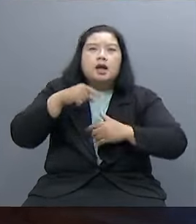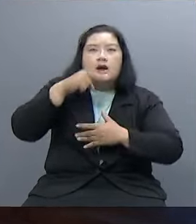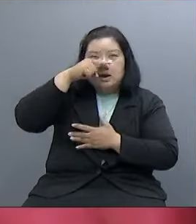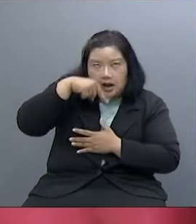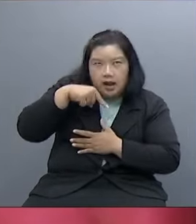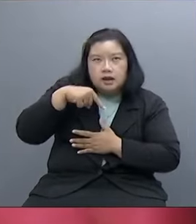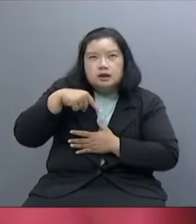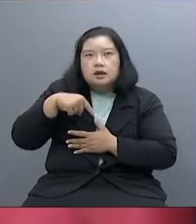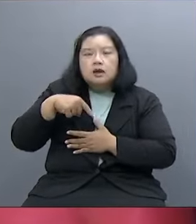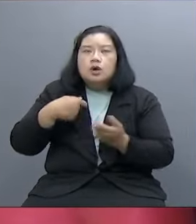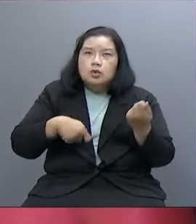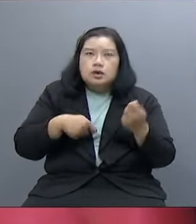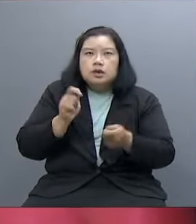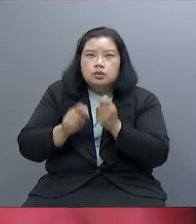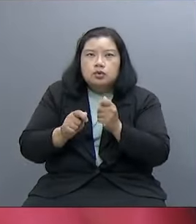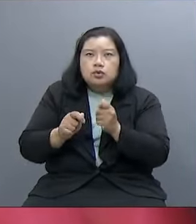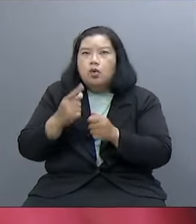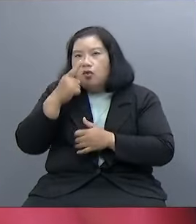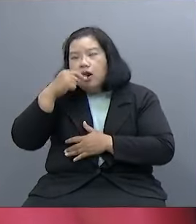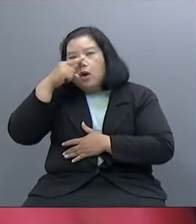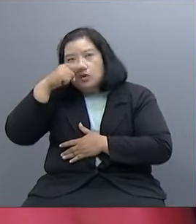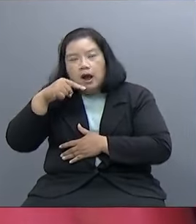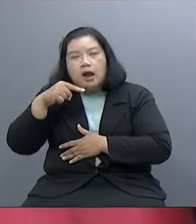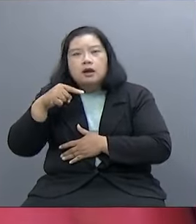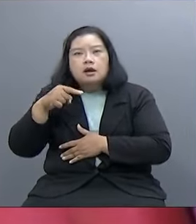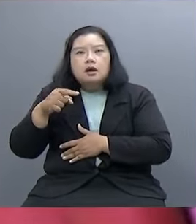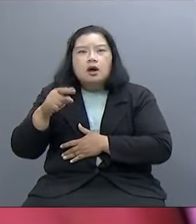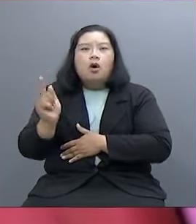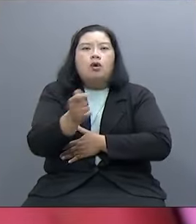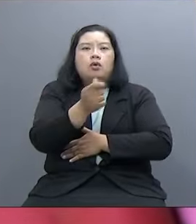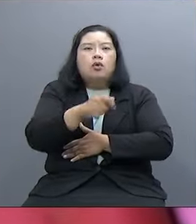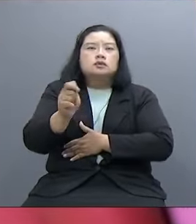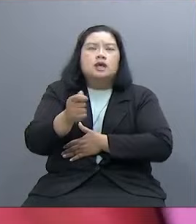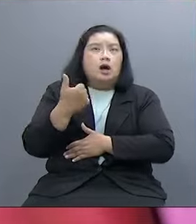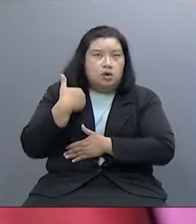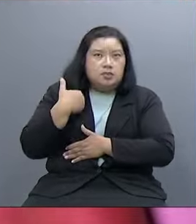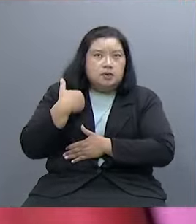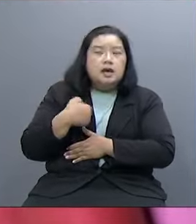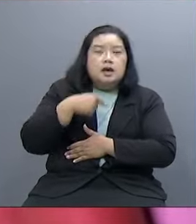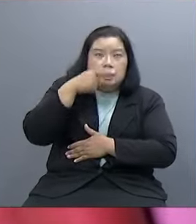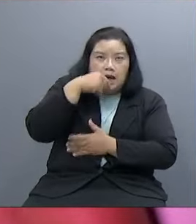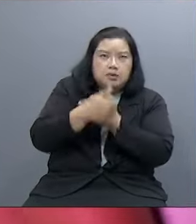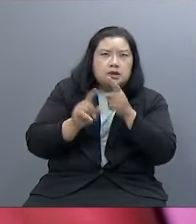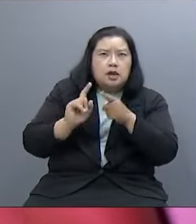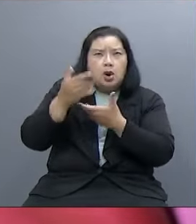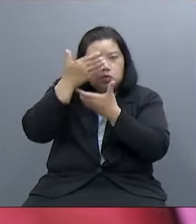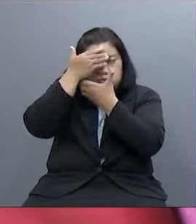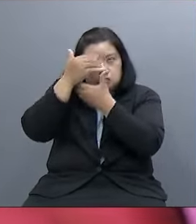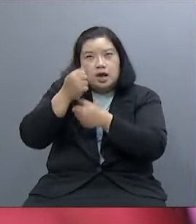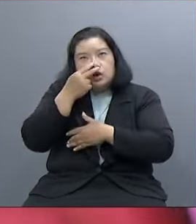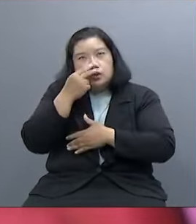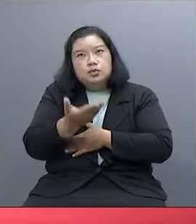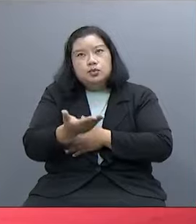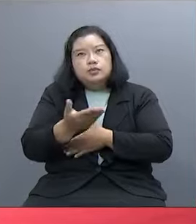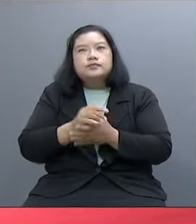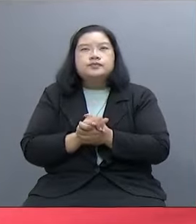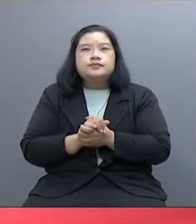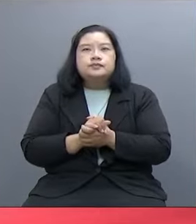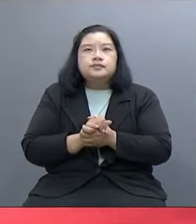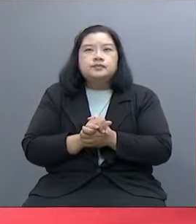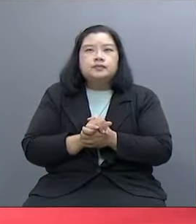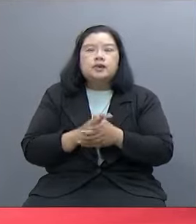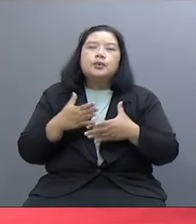ทยแล้วก็ดนตรีสากลโดยได้รับความสนใจทั้งจากชาวไทยแล้วก็ชาวต่างชาตินี่ค่ะมานั่งรับลมทะเลชิลๆแล้วก็